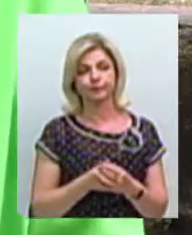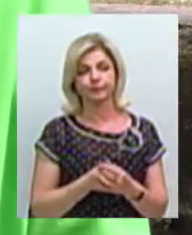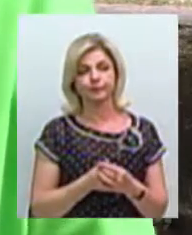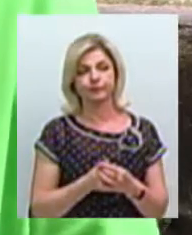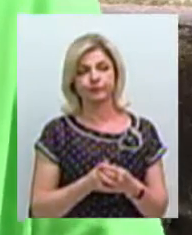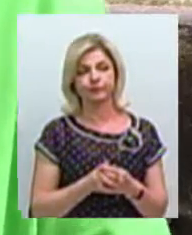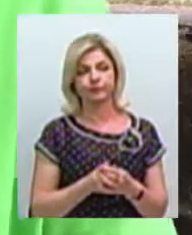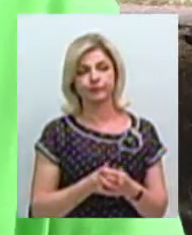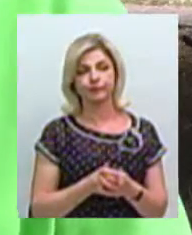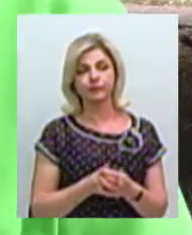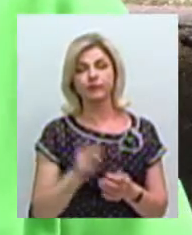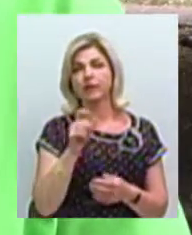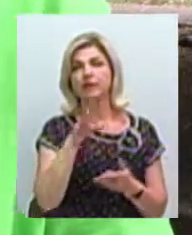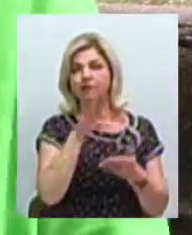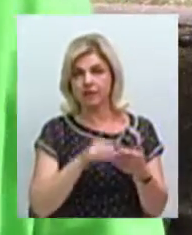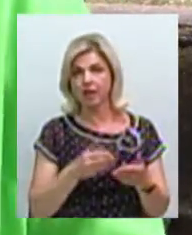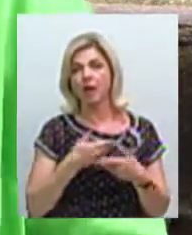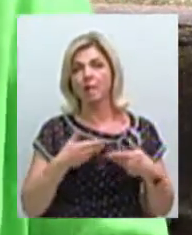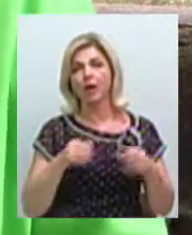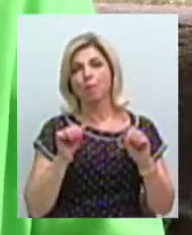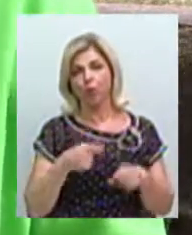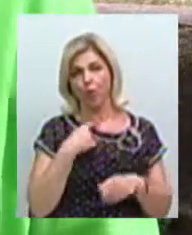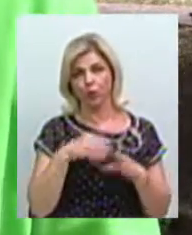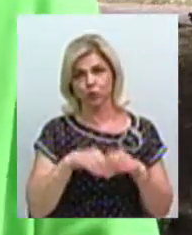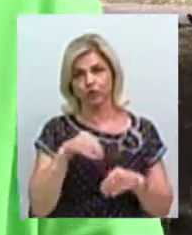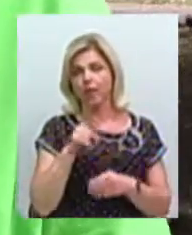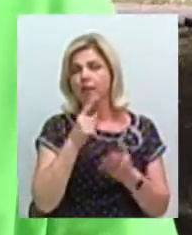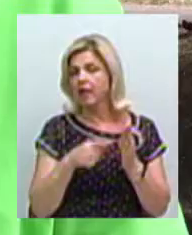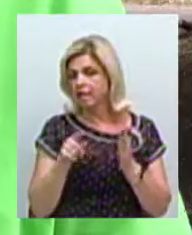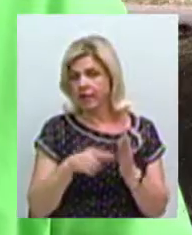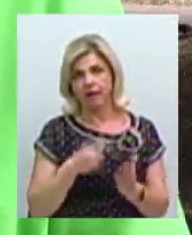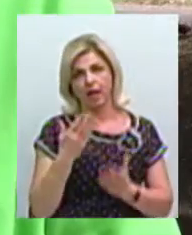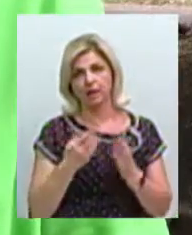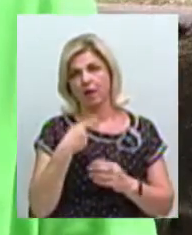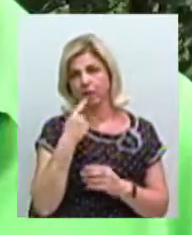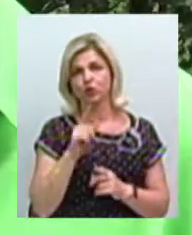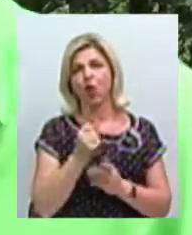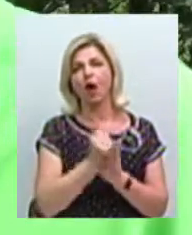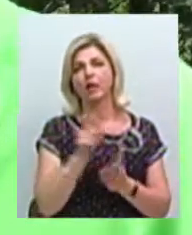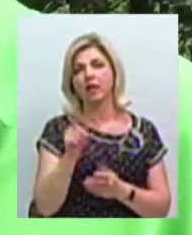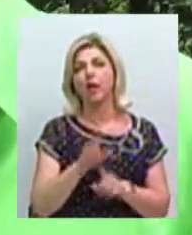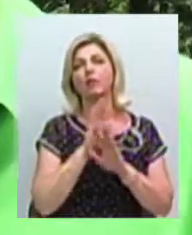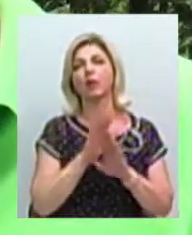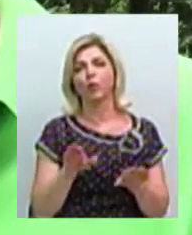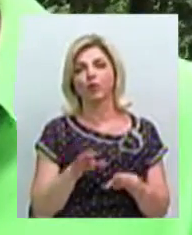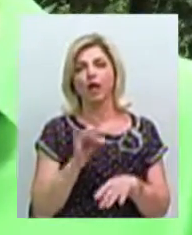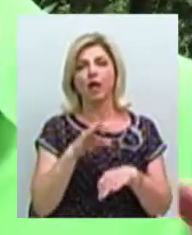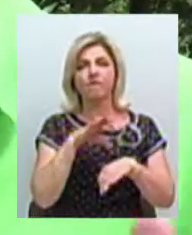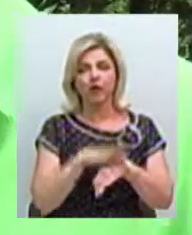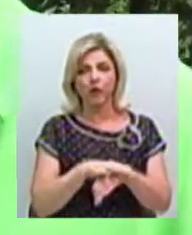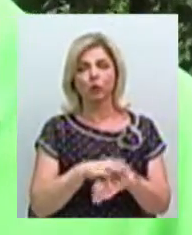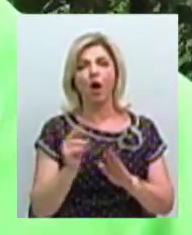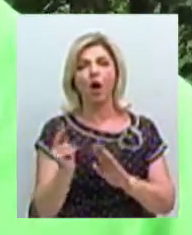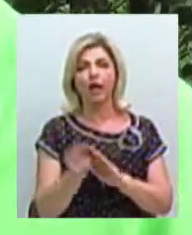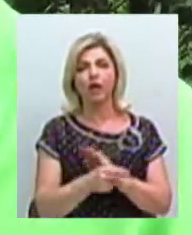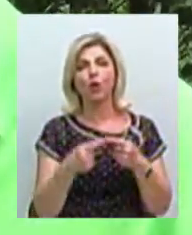ми можемо голосувати, не вірте, це якщо говорять, що кандидата не буде. Фіксують також агітаційну